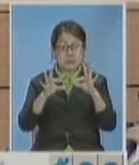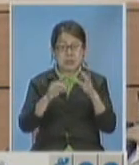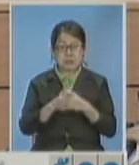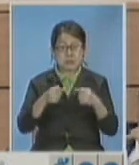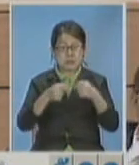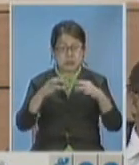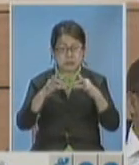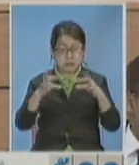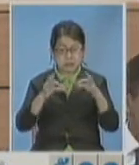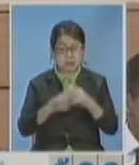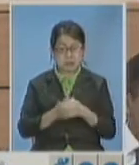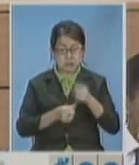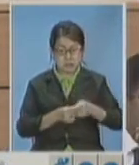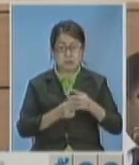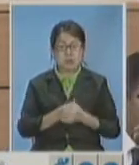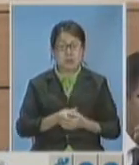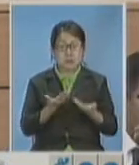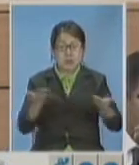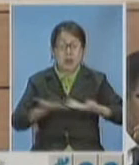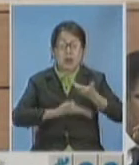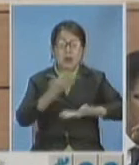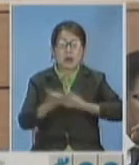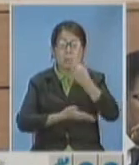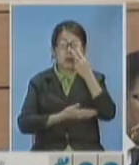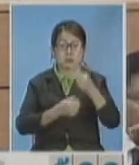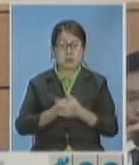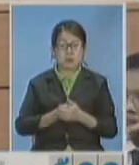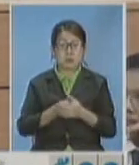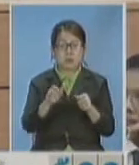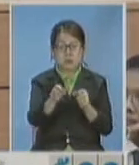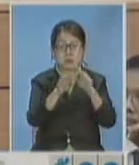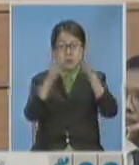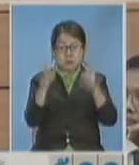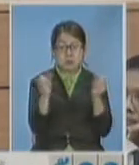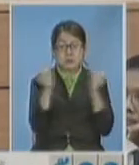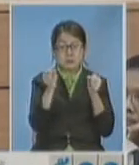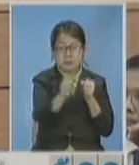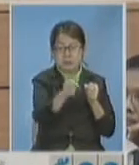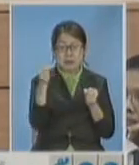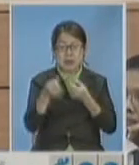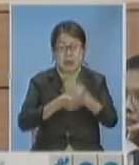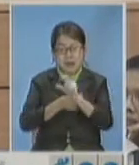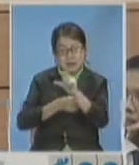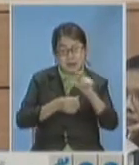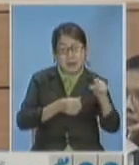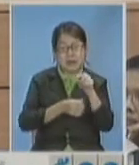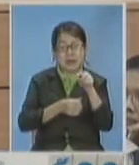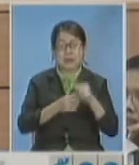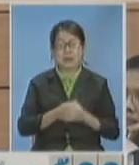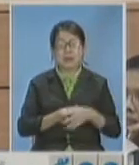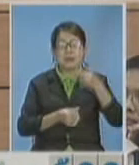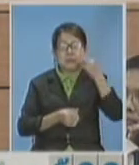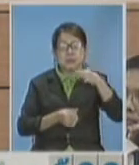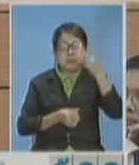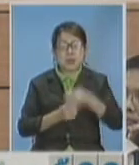ารังนกที่ขายอยู่ตามร้านต่างๆร้านตู้แช่ตามร้านของชำท่านประธานครับ